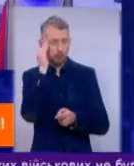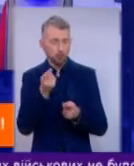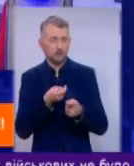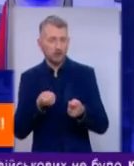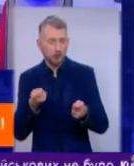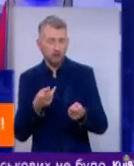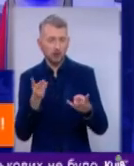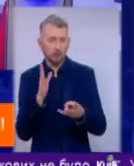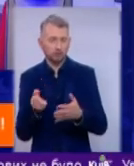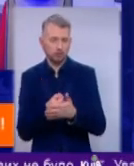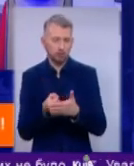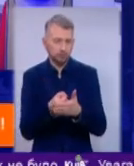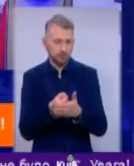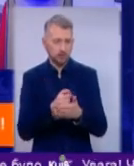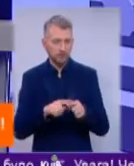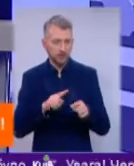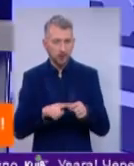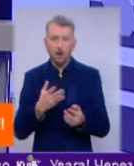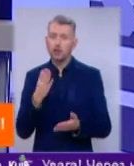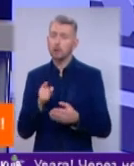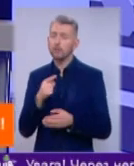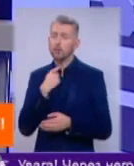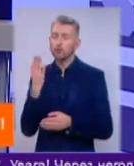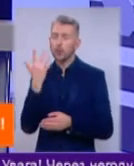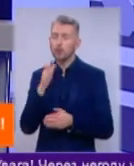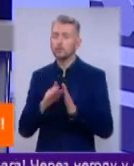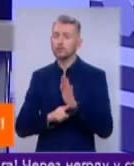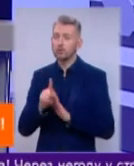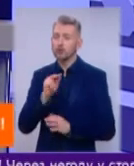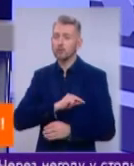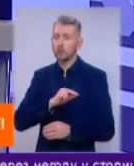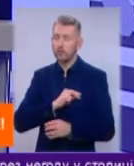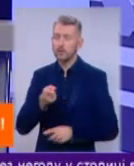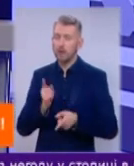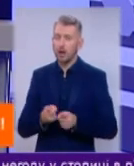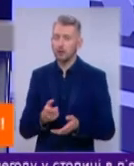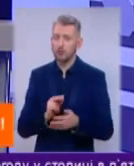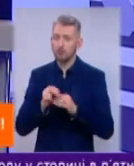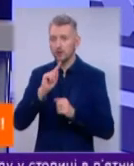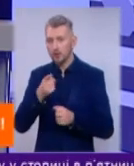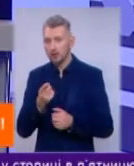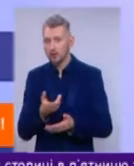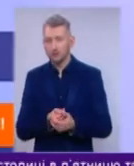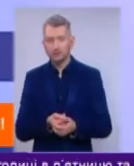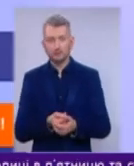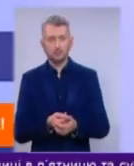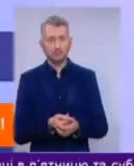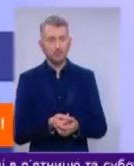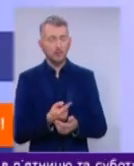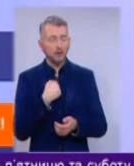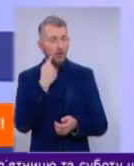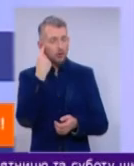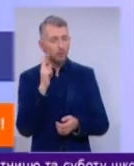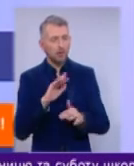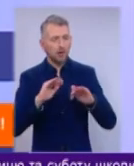буде пришвидшувати. Якщо проголосуєте, коли він почне працювати реально? Через рік? Я думаю, що як